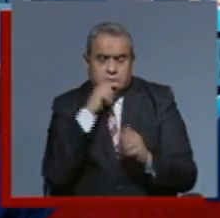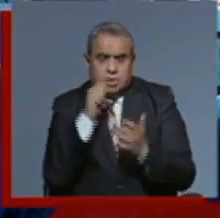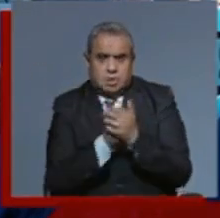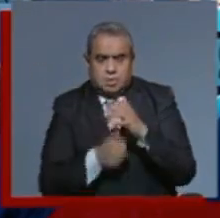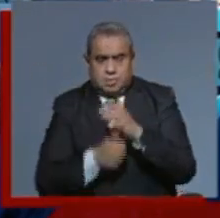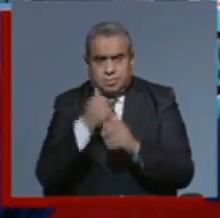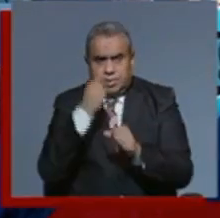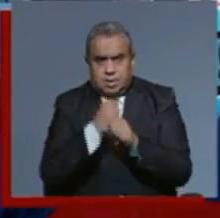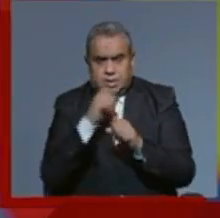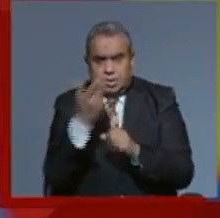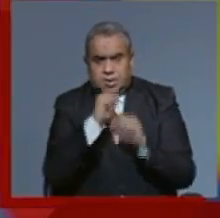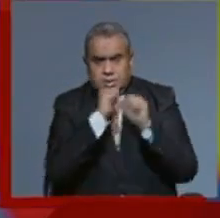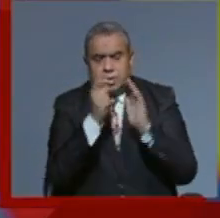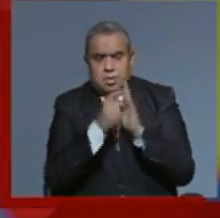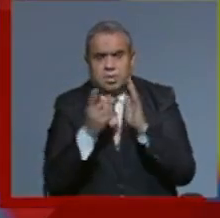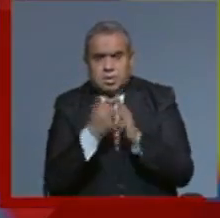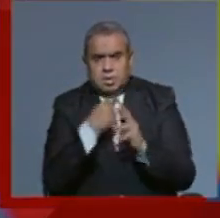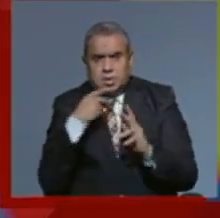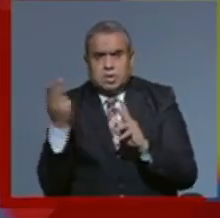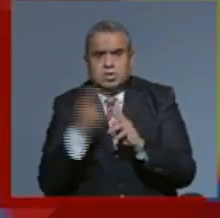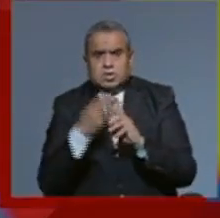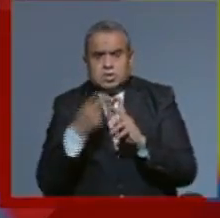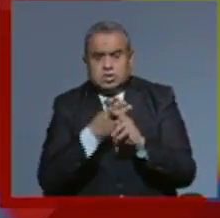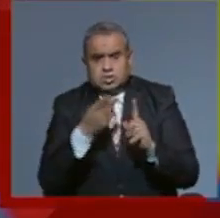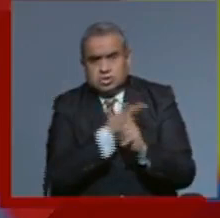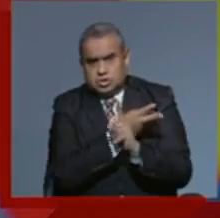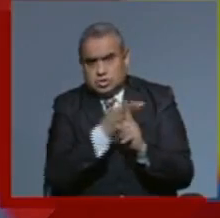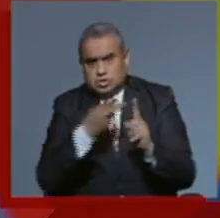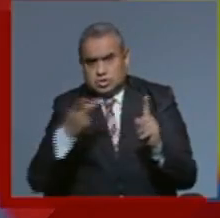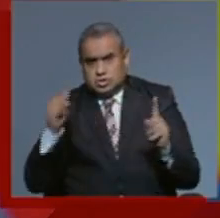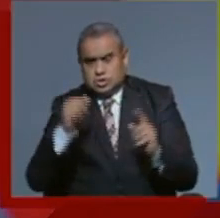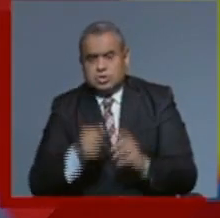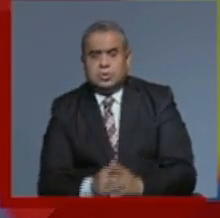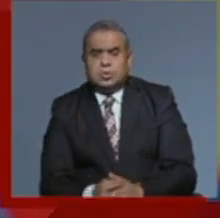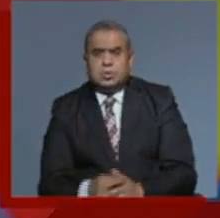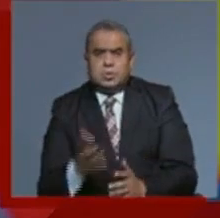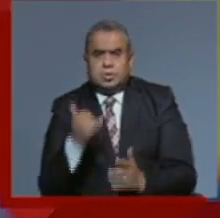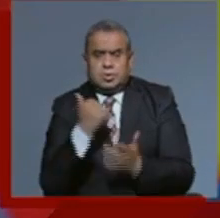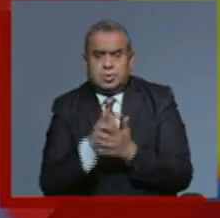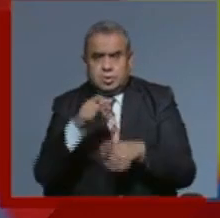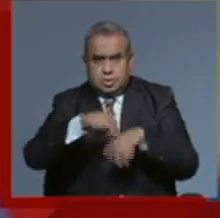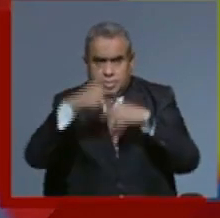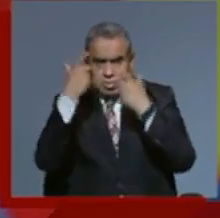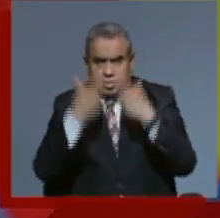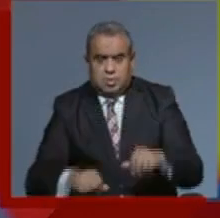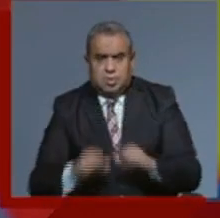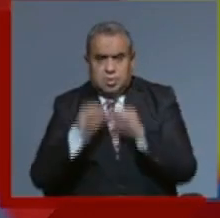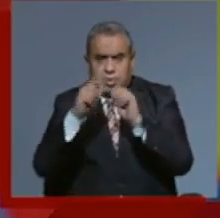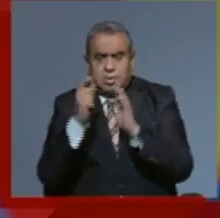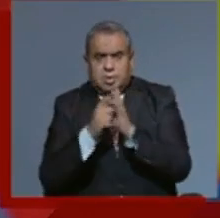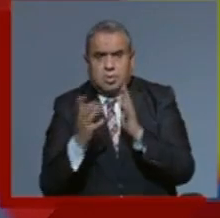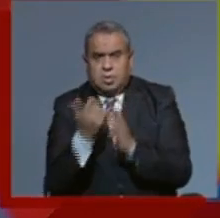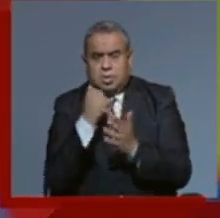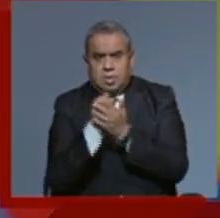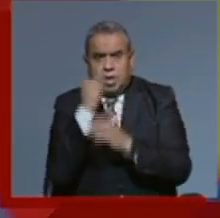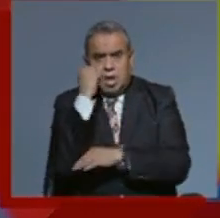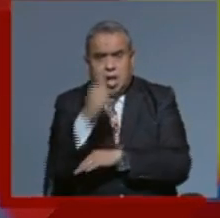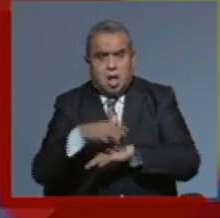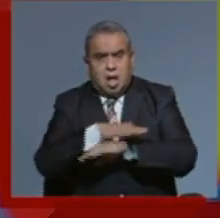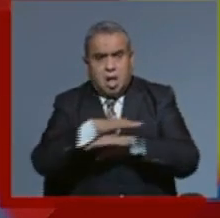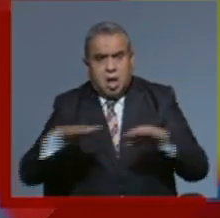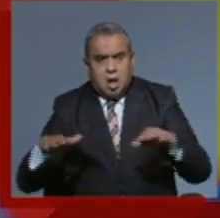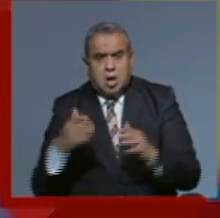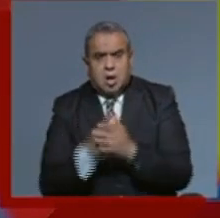لنا. سيداتي وسادتي، فبلادنا ومعادنها إنما